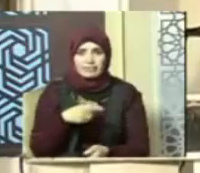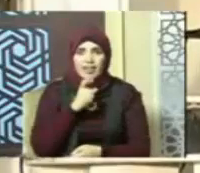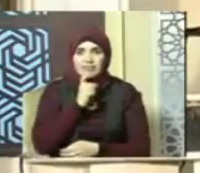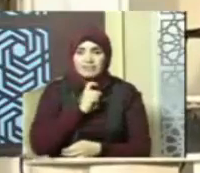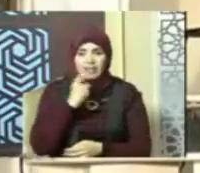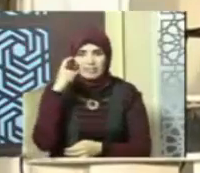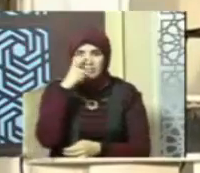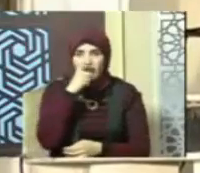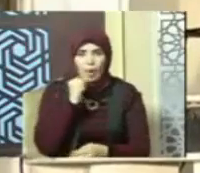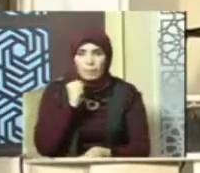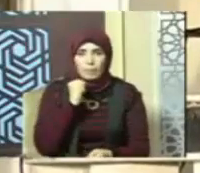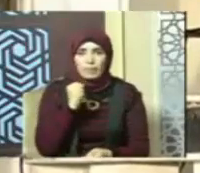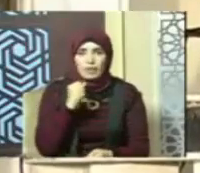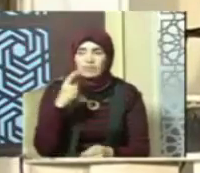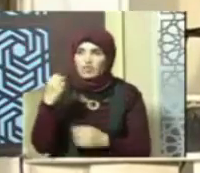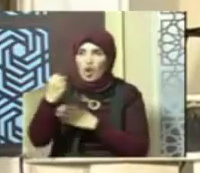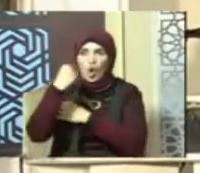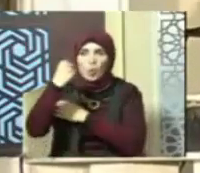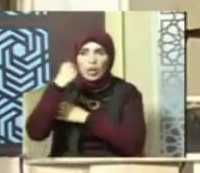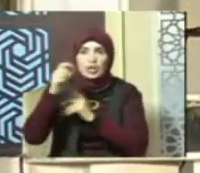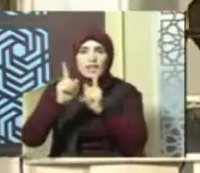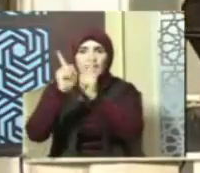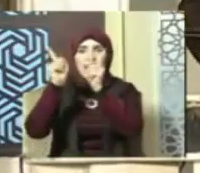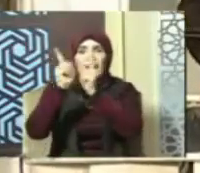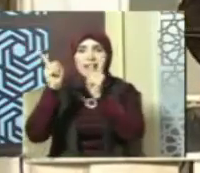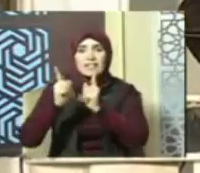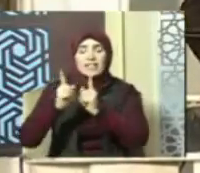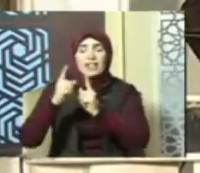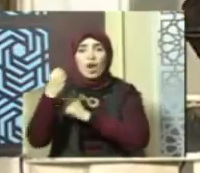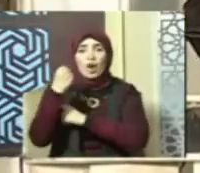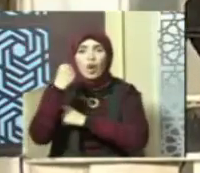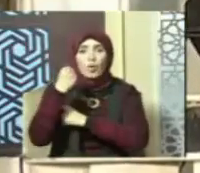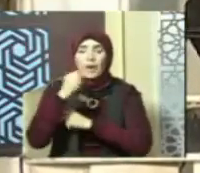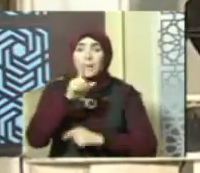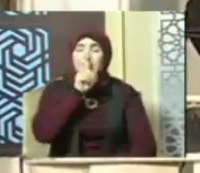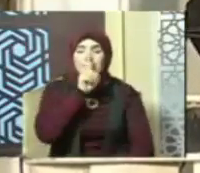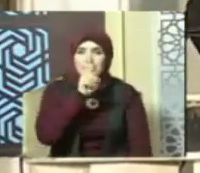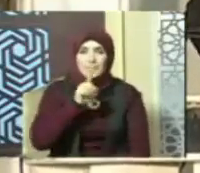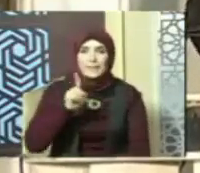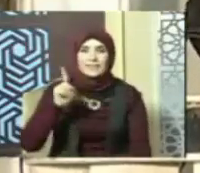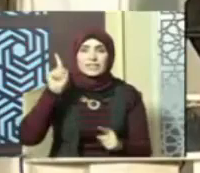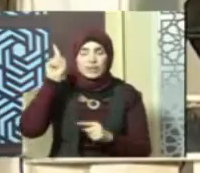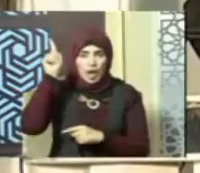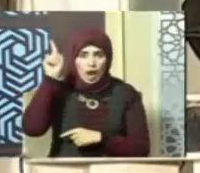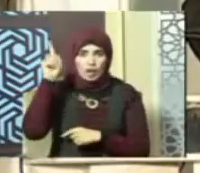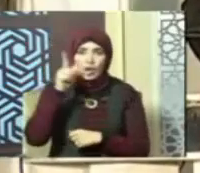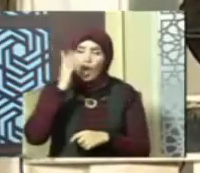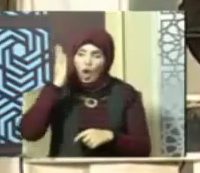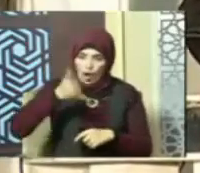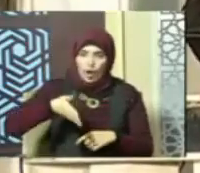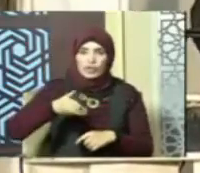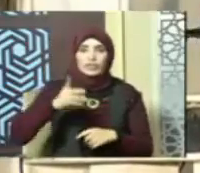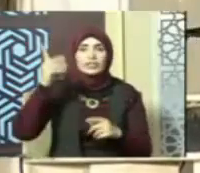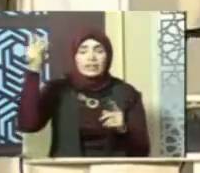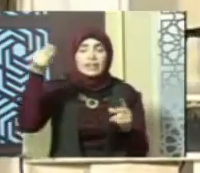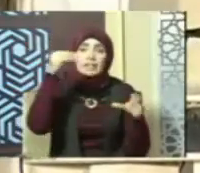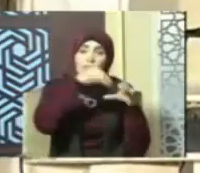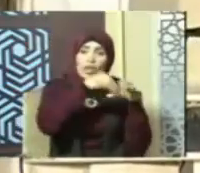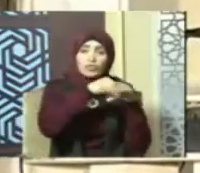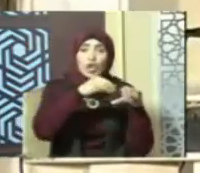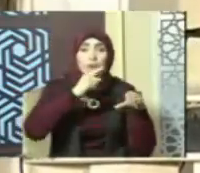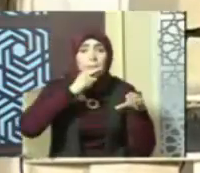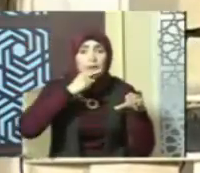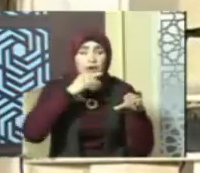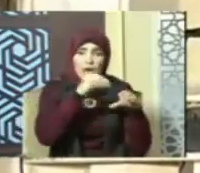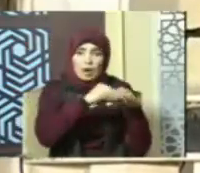هز نخلة قوية شامخة؟ ومع ذلك كان الله عز وجل قادرا على أن يؤتي مريم